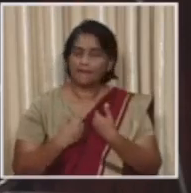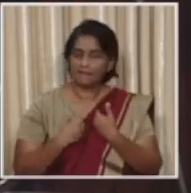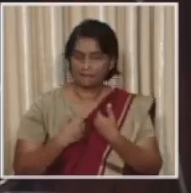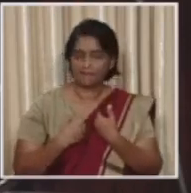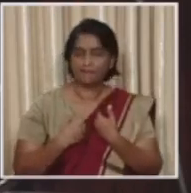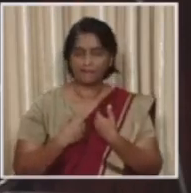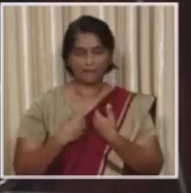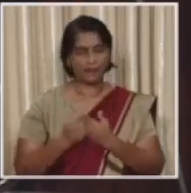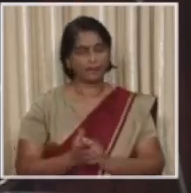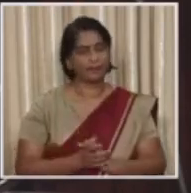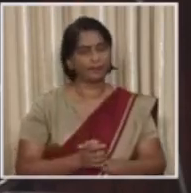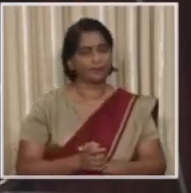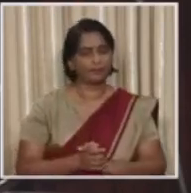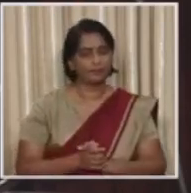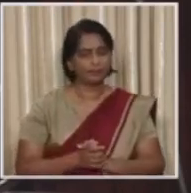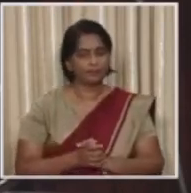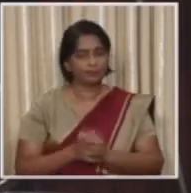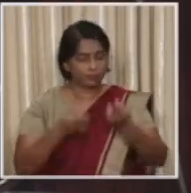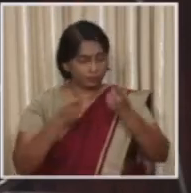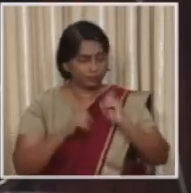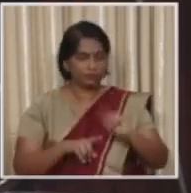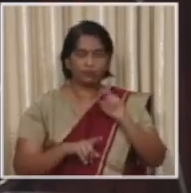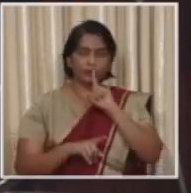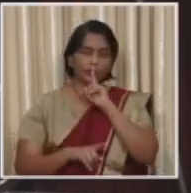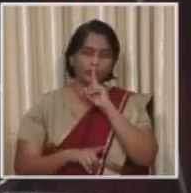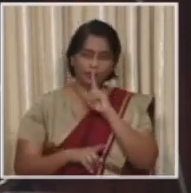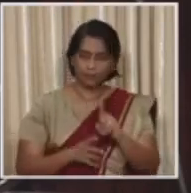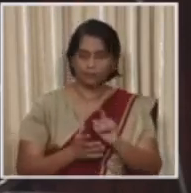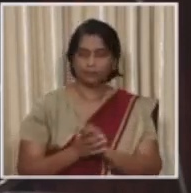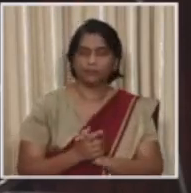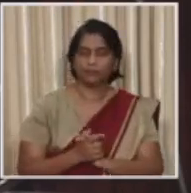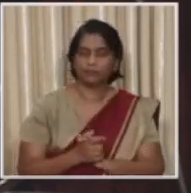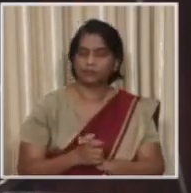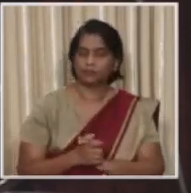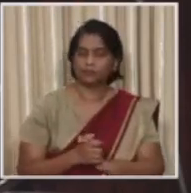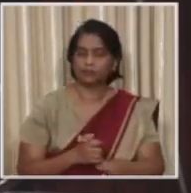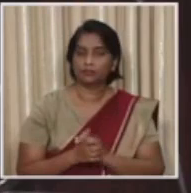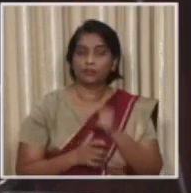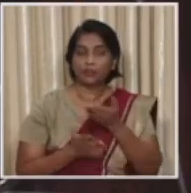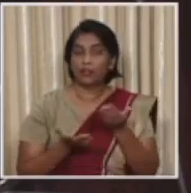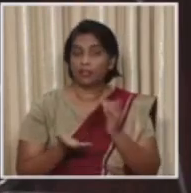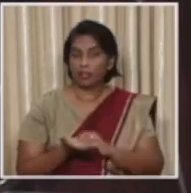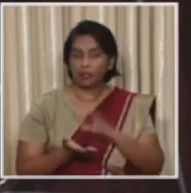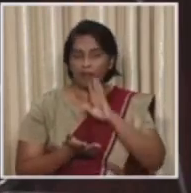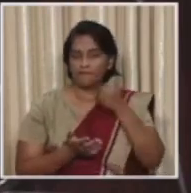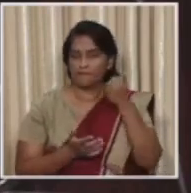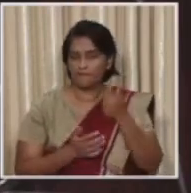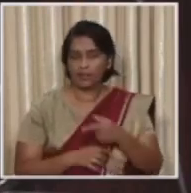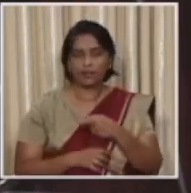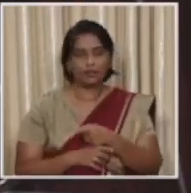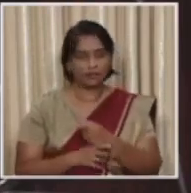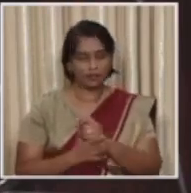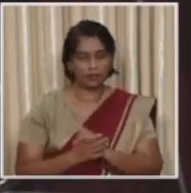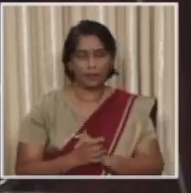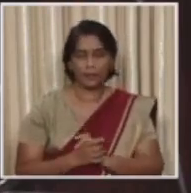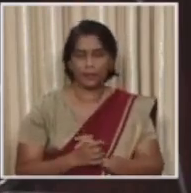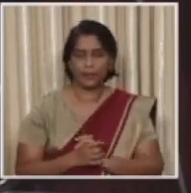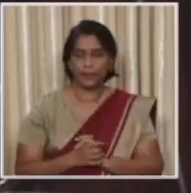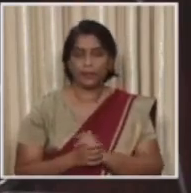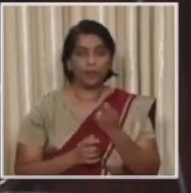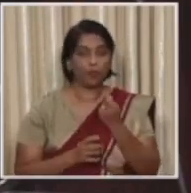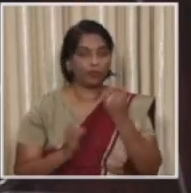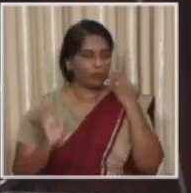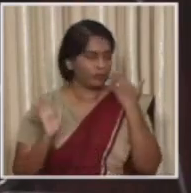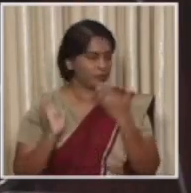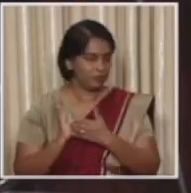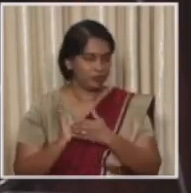තත්ත්වයක් තිබෙන්නේ. දැන් ඊළඟට අපි ගත්තොත් එහෙම මෙහි තවත් එක් වැදගත් කාරණයක් තියෙනවා මේ මුදල්